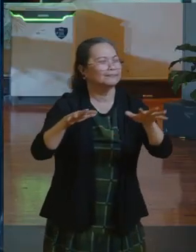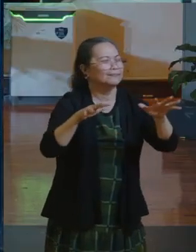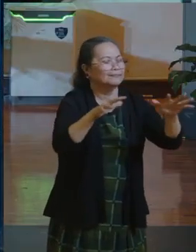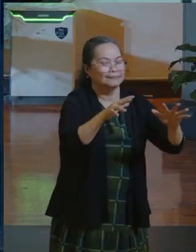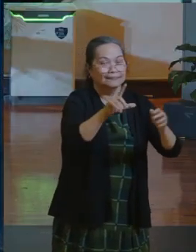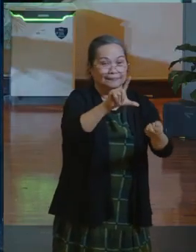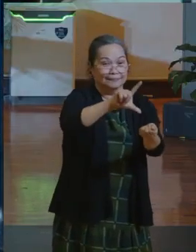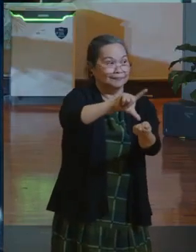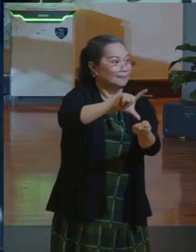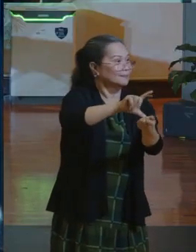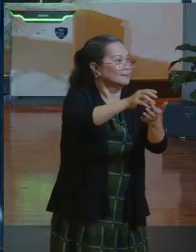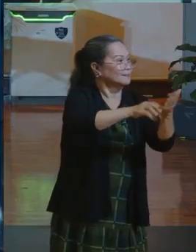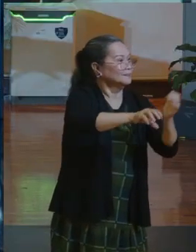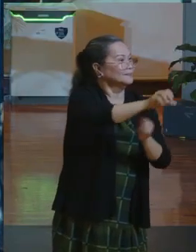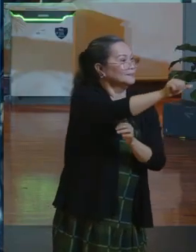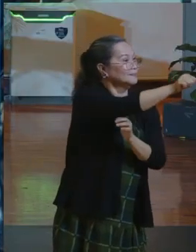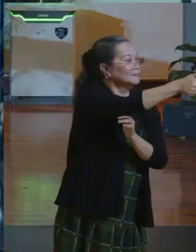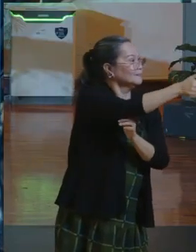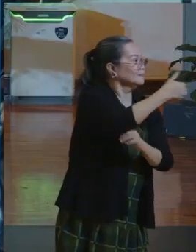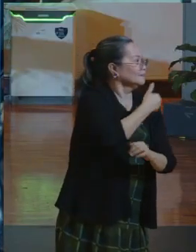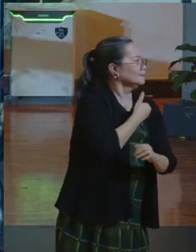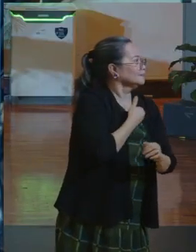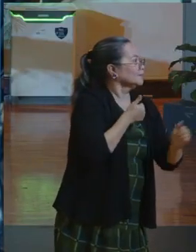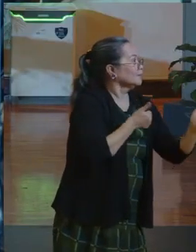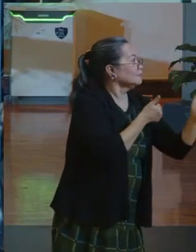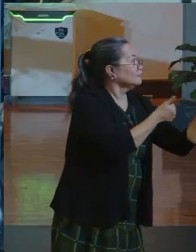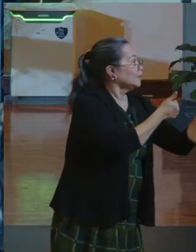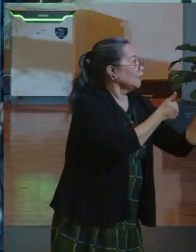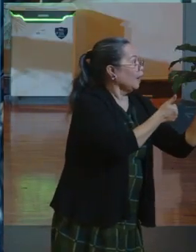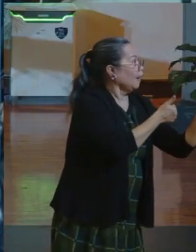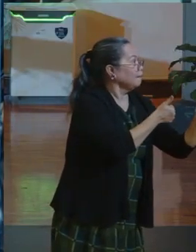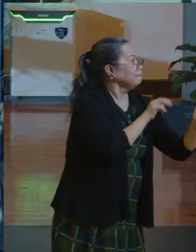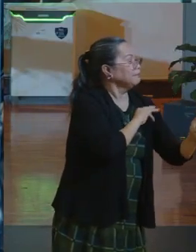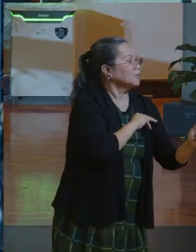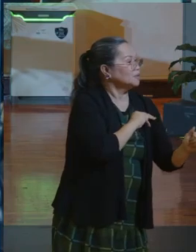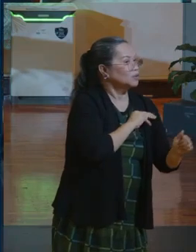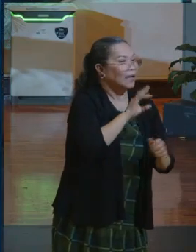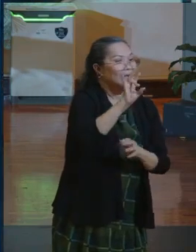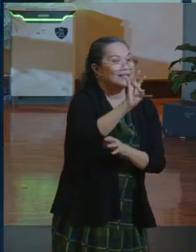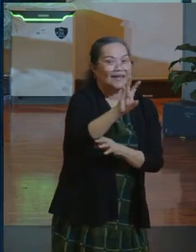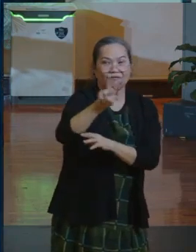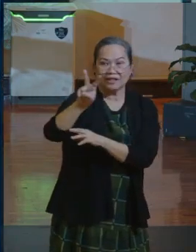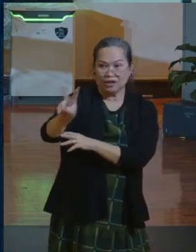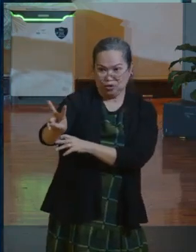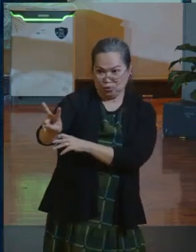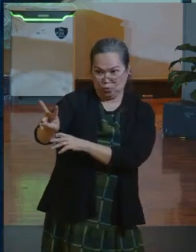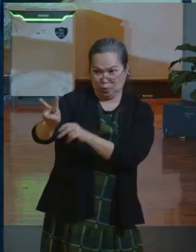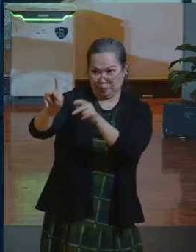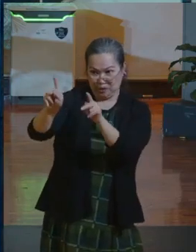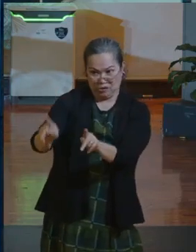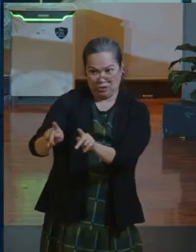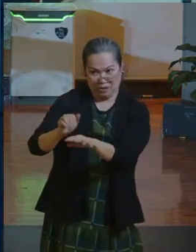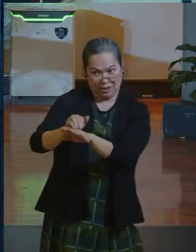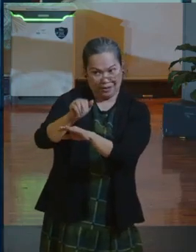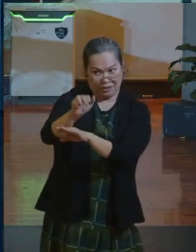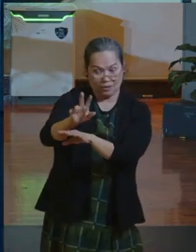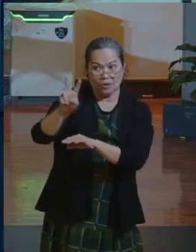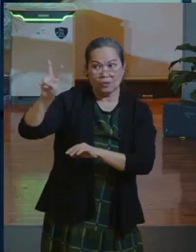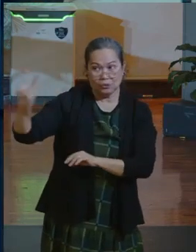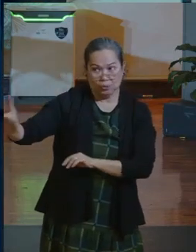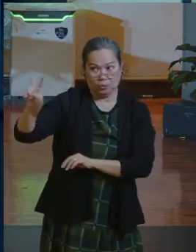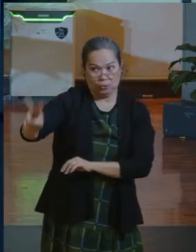Luke chapter 10, merong follow-up mission. 72 naman sila na pinadala na 2 by